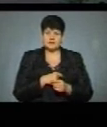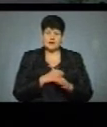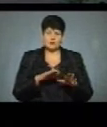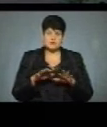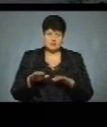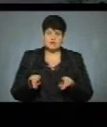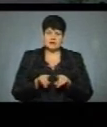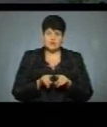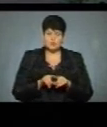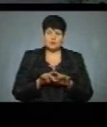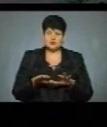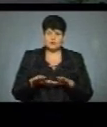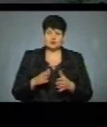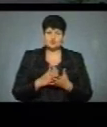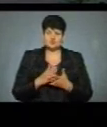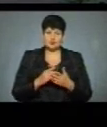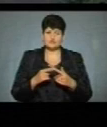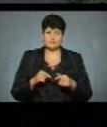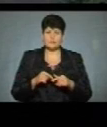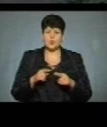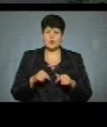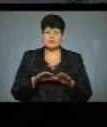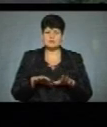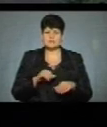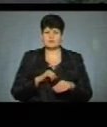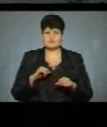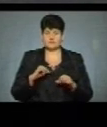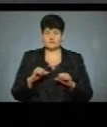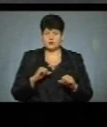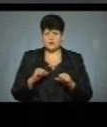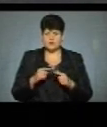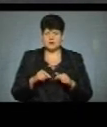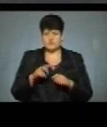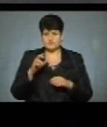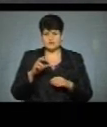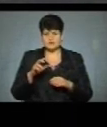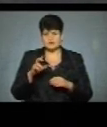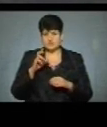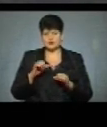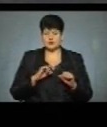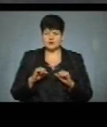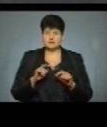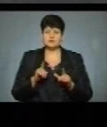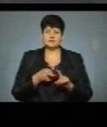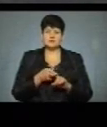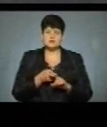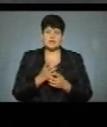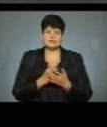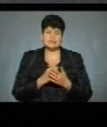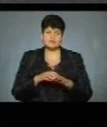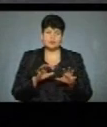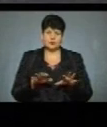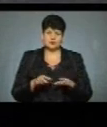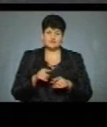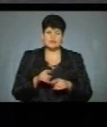посаду, а також відповідно посадові службові особи, органів місцевого самоврядування, органів державної влади. Що стосується кандидатів на голову, то більшість з них